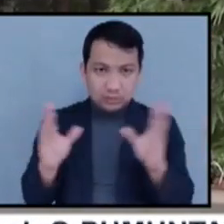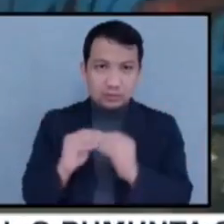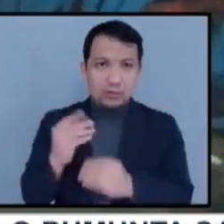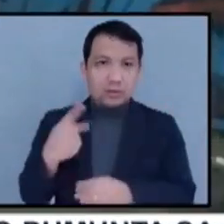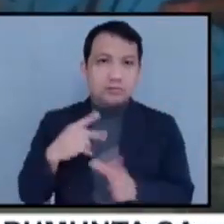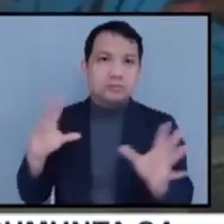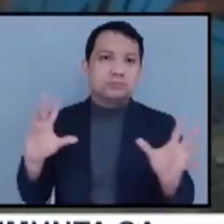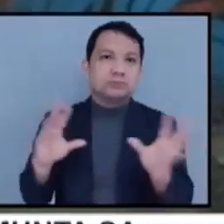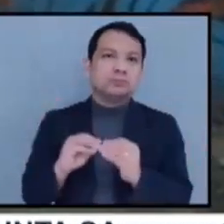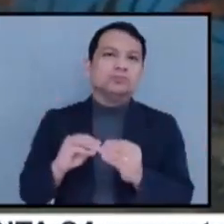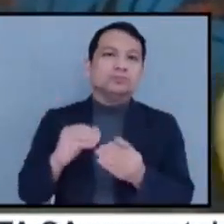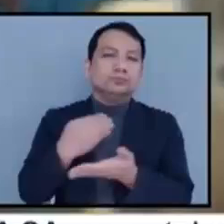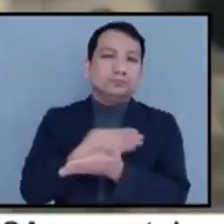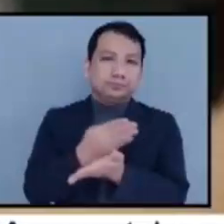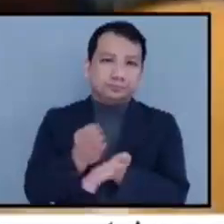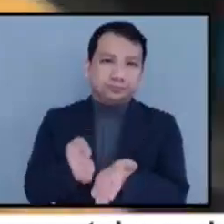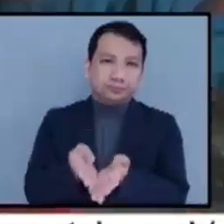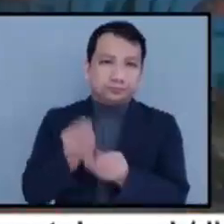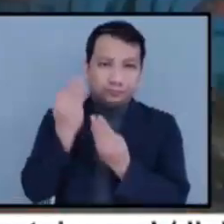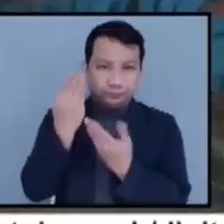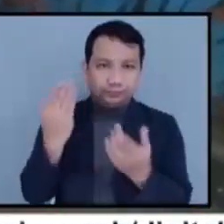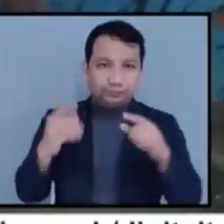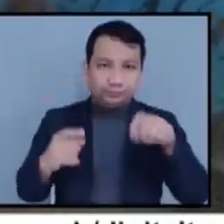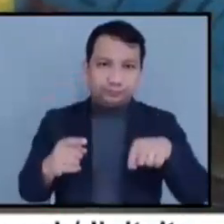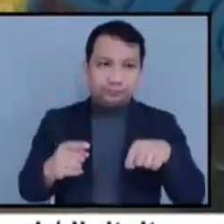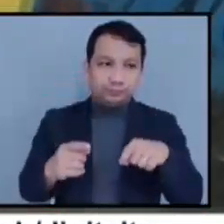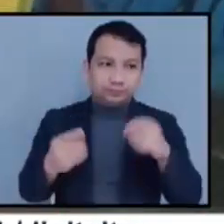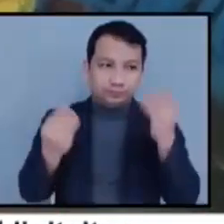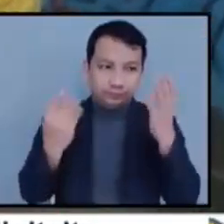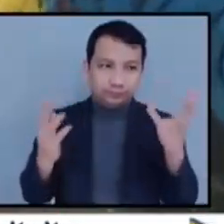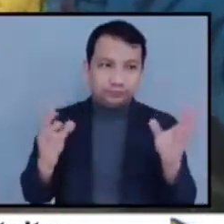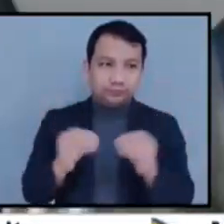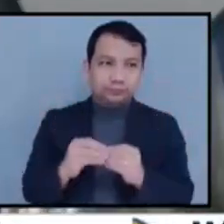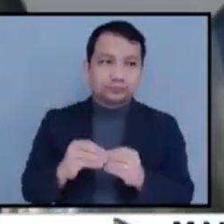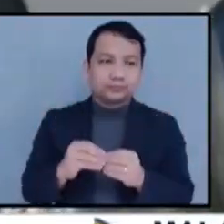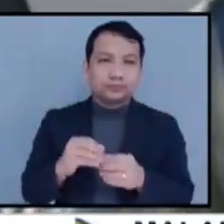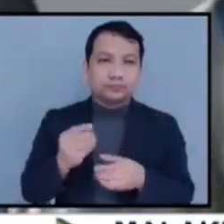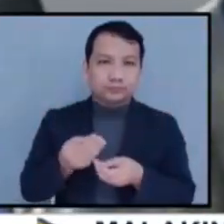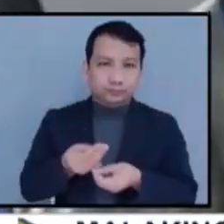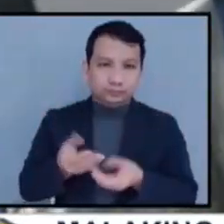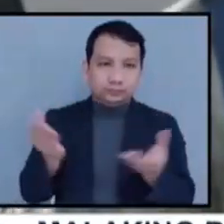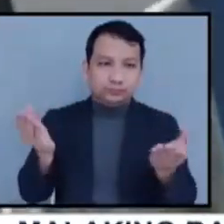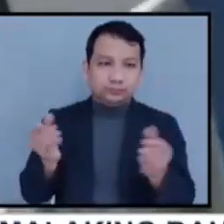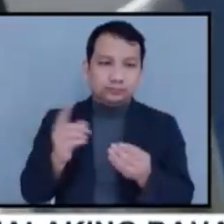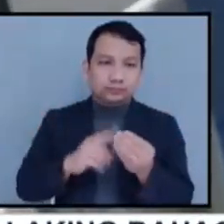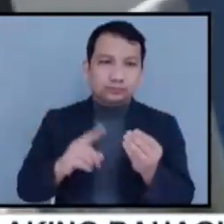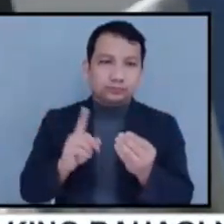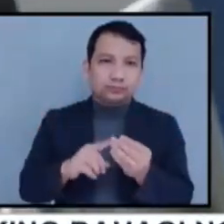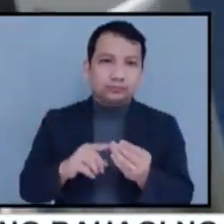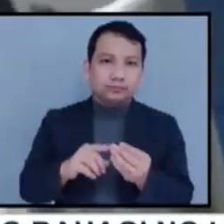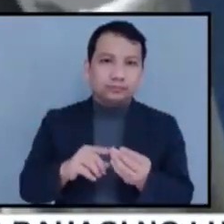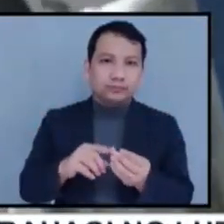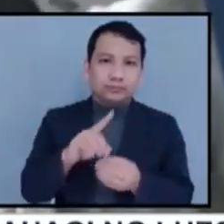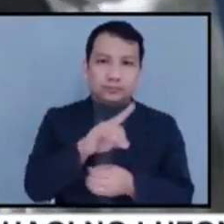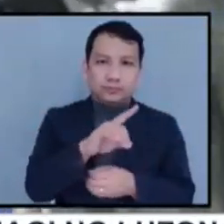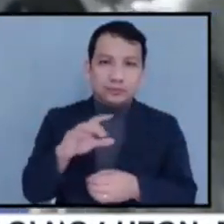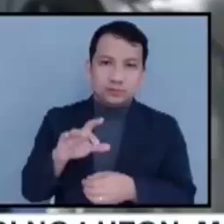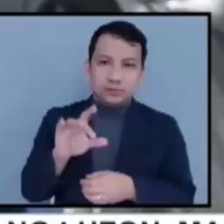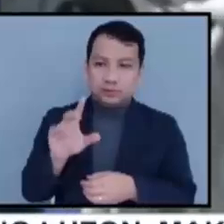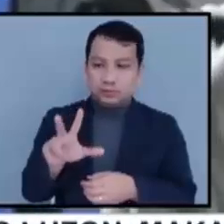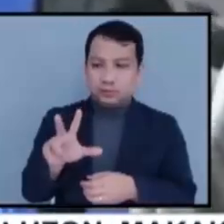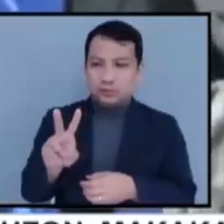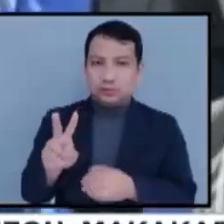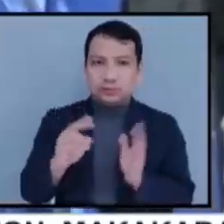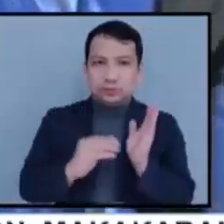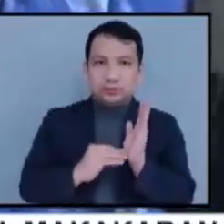kabuuang pondo na kakailanganin. Una rito, nakapagpamahagi na ang kagawaran ng mahigit 132 million pesos